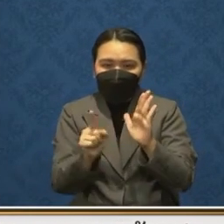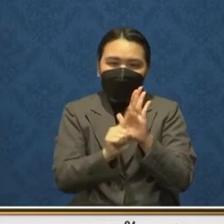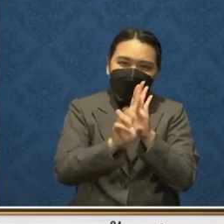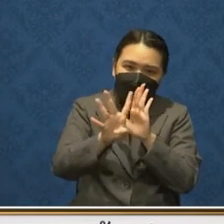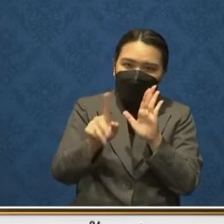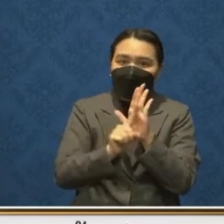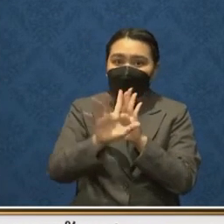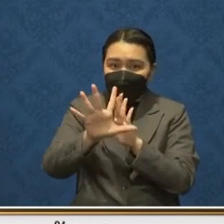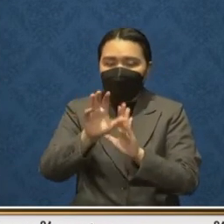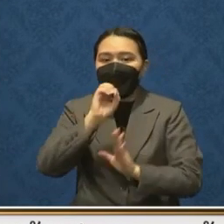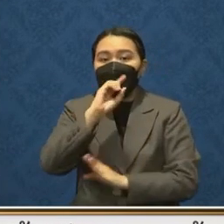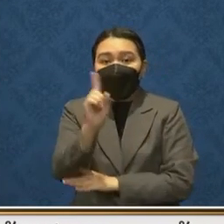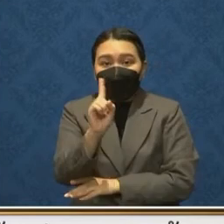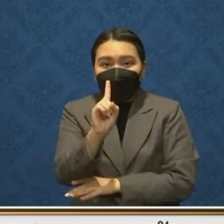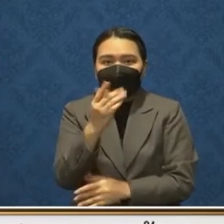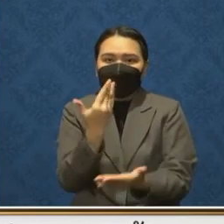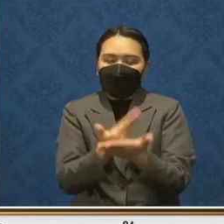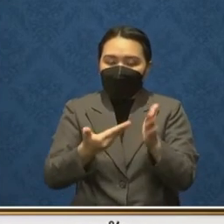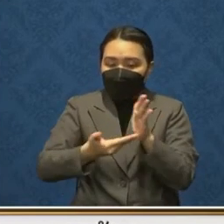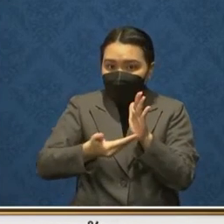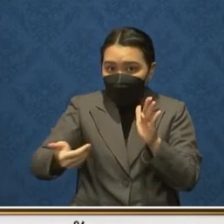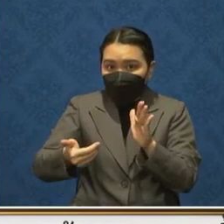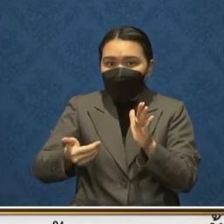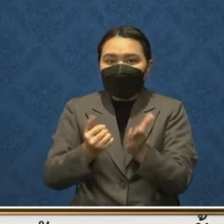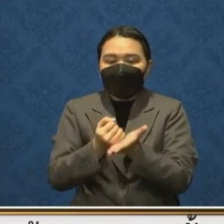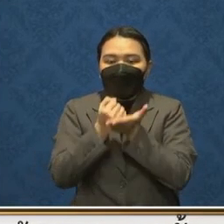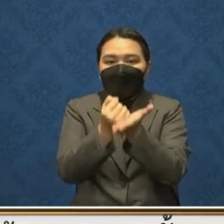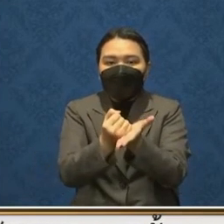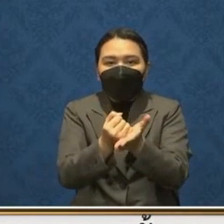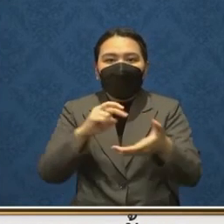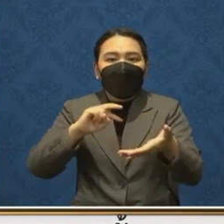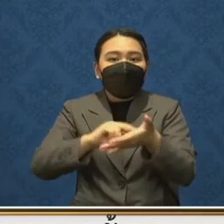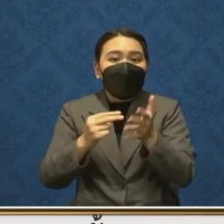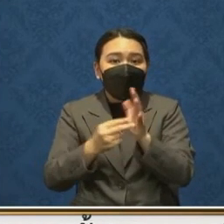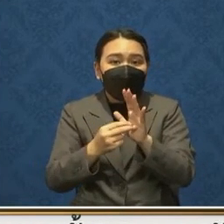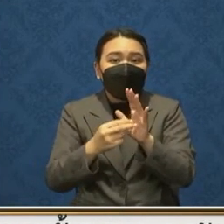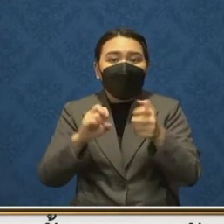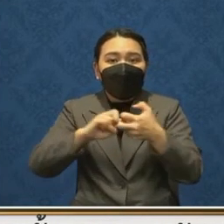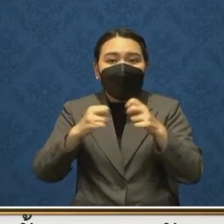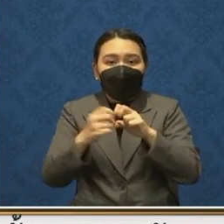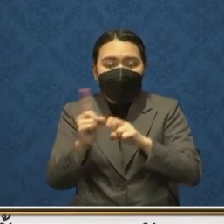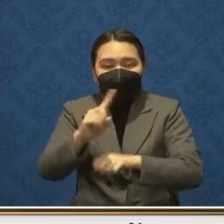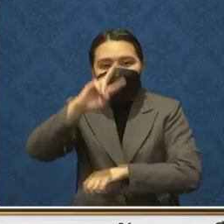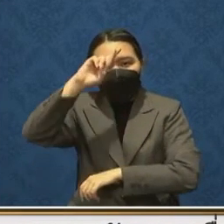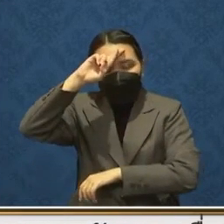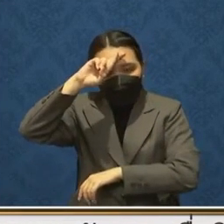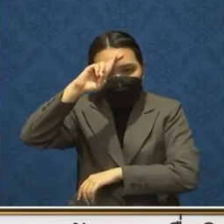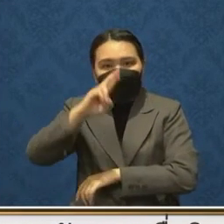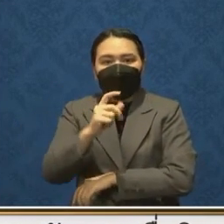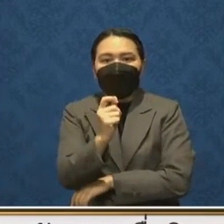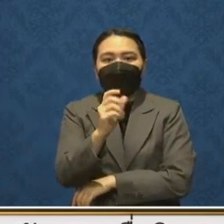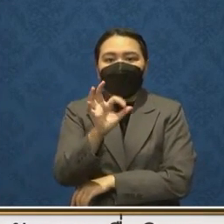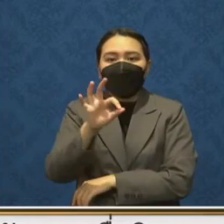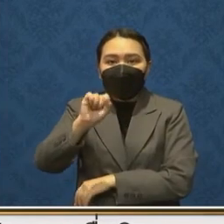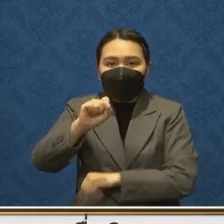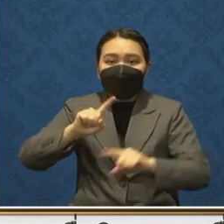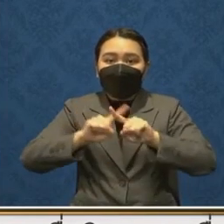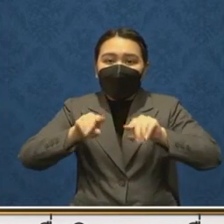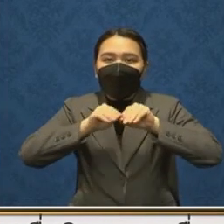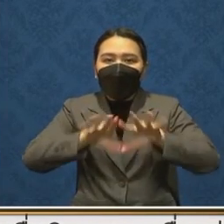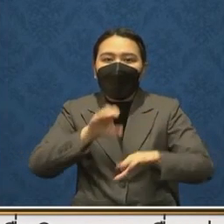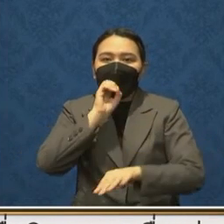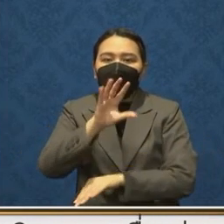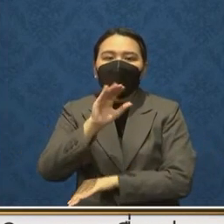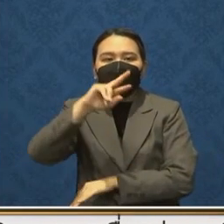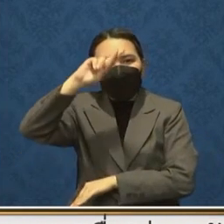เงินเพื่iticไปแ้ไขปัญหาโลกธิวาอัฟริกาแต่ท่านออกมาถัลงค่าตรดวาเป็เพเพร์อันนี้คอก